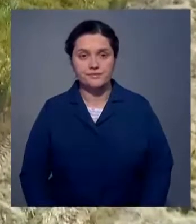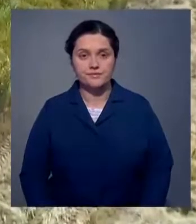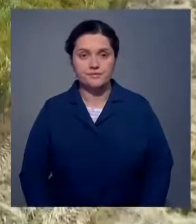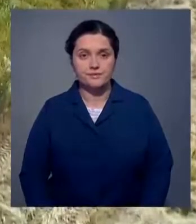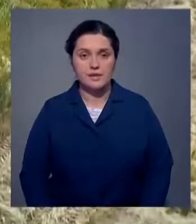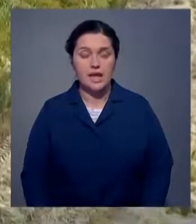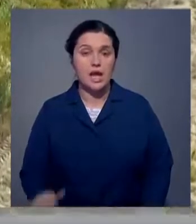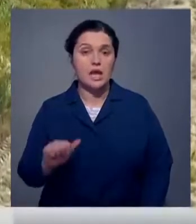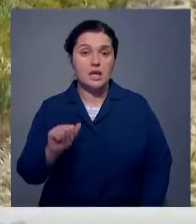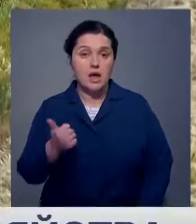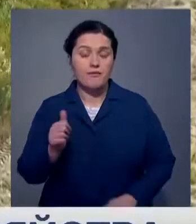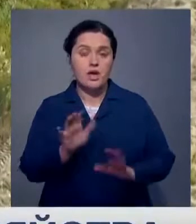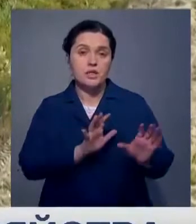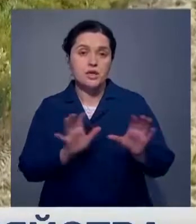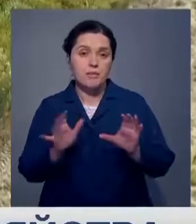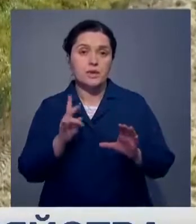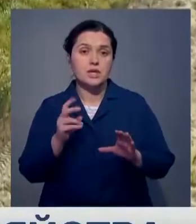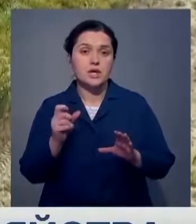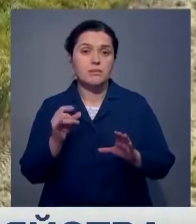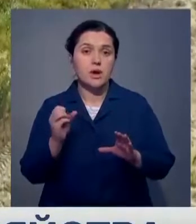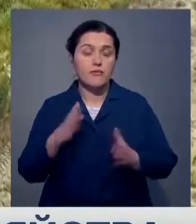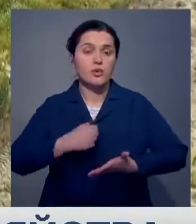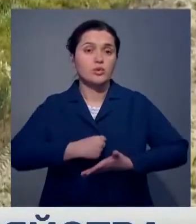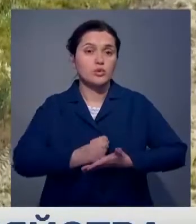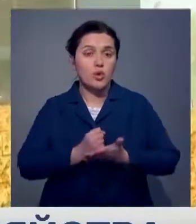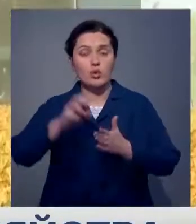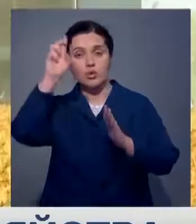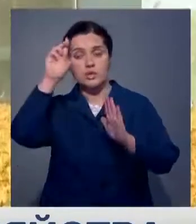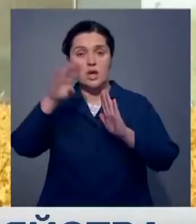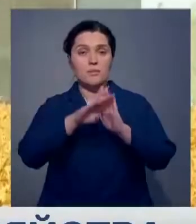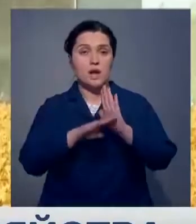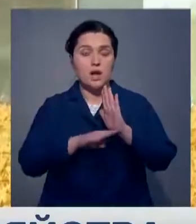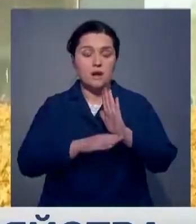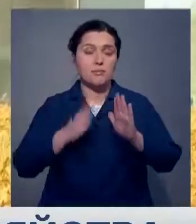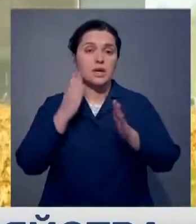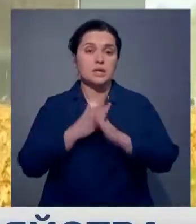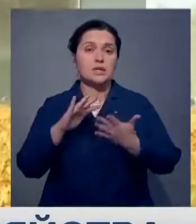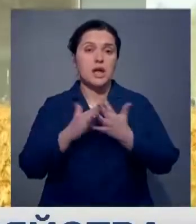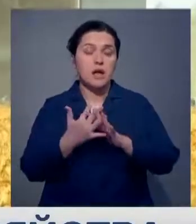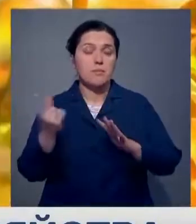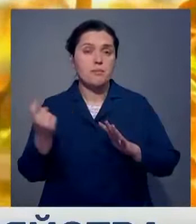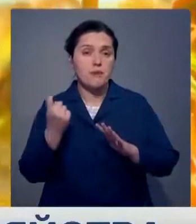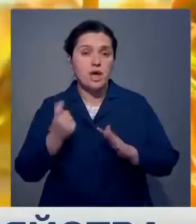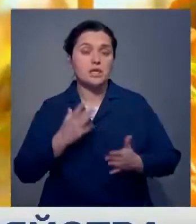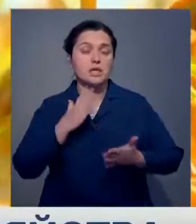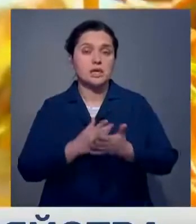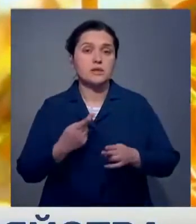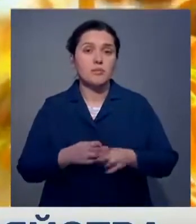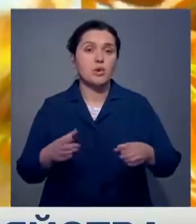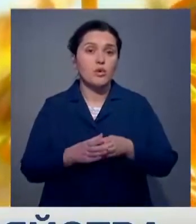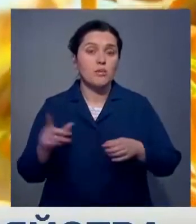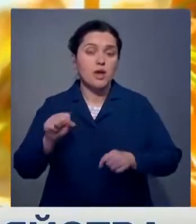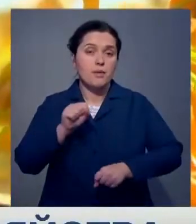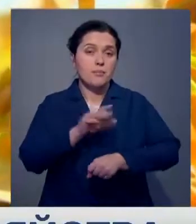специалисты, главная забота первого президента – утверждение государственной программы развития агропромышленного комплекса. Елбасы